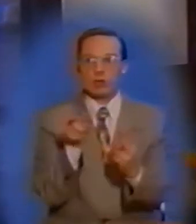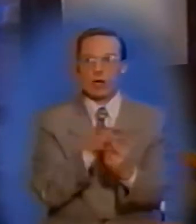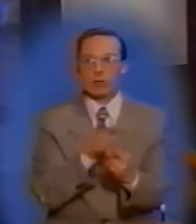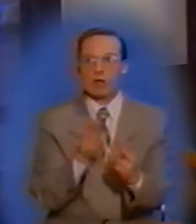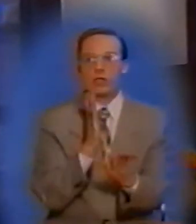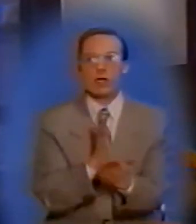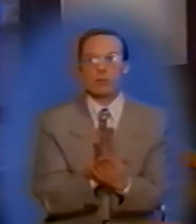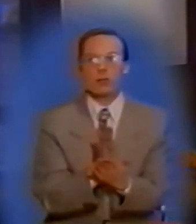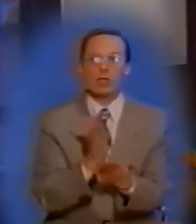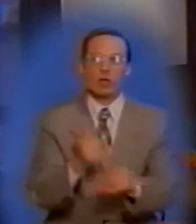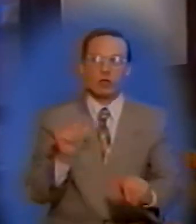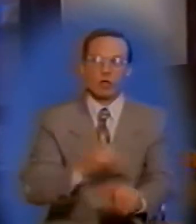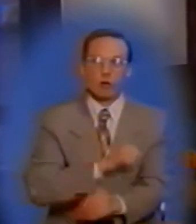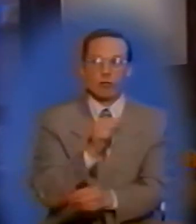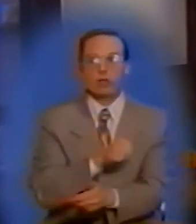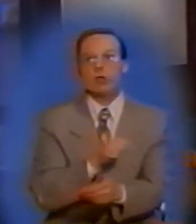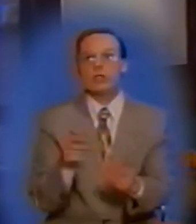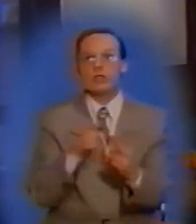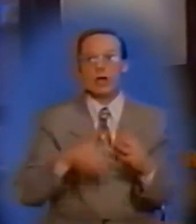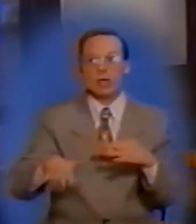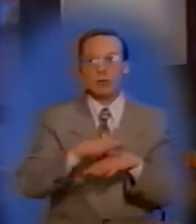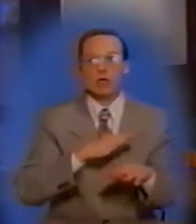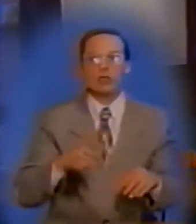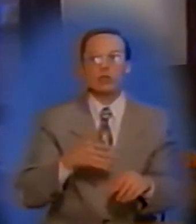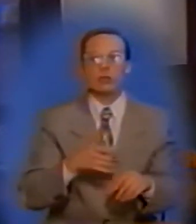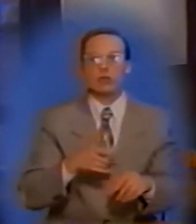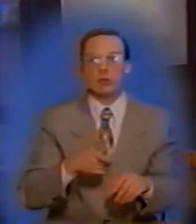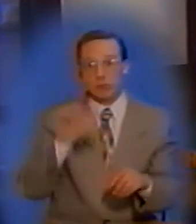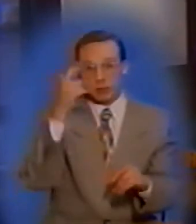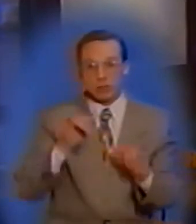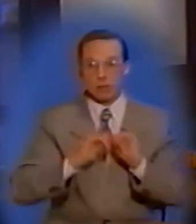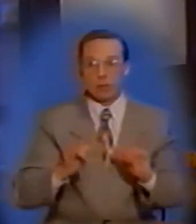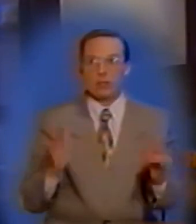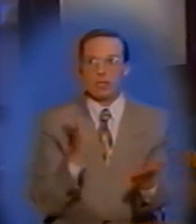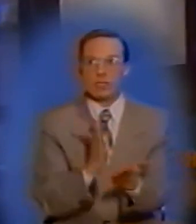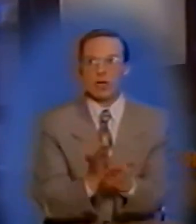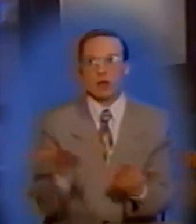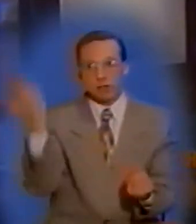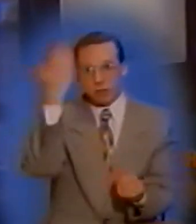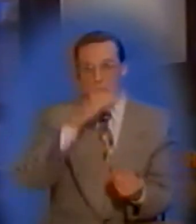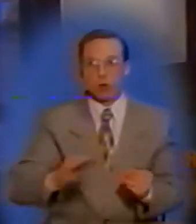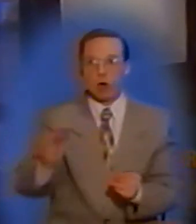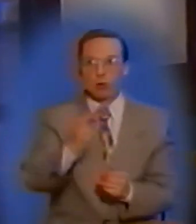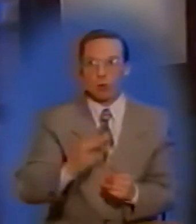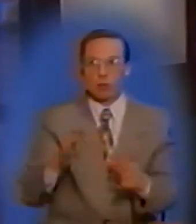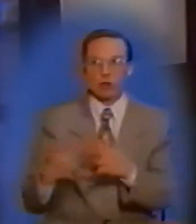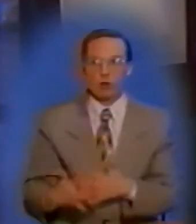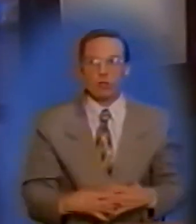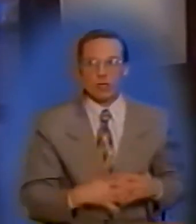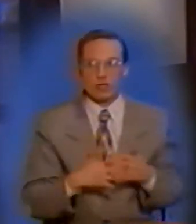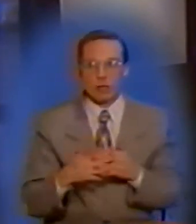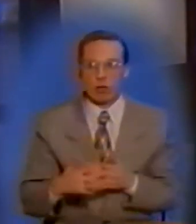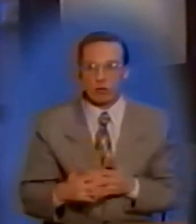ir intravieninių narkomanų tarpe, živ infekcijos paplitimas yra pats didžiausias vakarų Europoje ir Jungtinėse